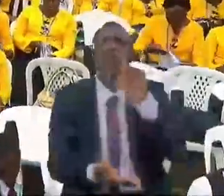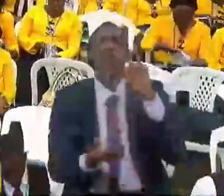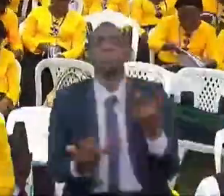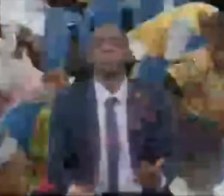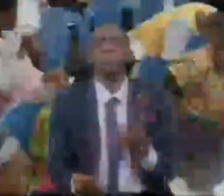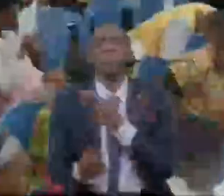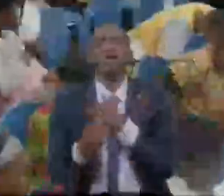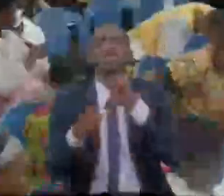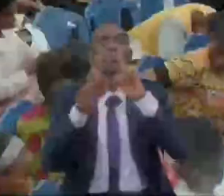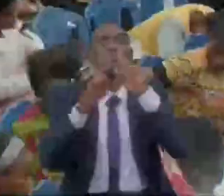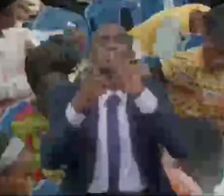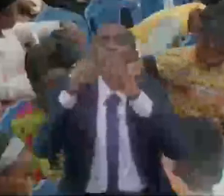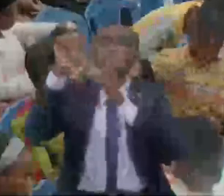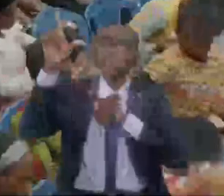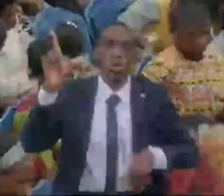parlons à Dieu.